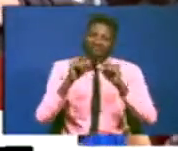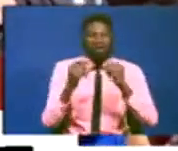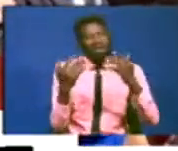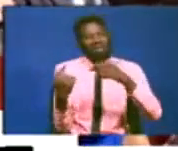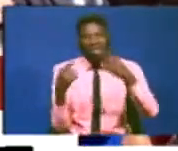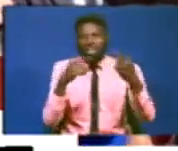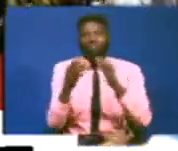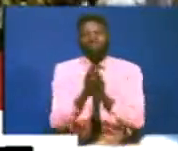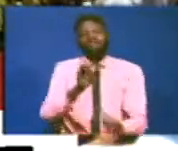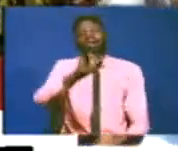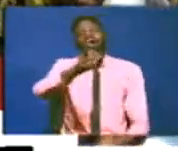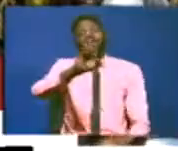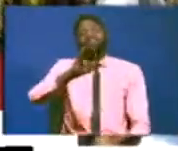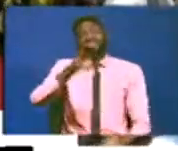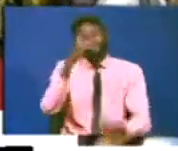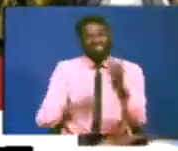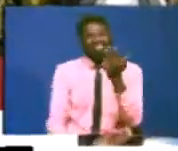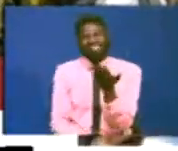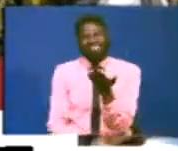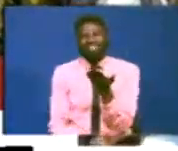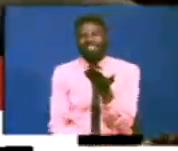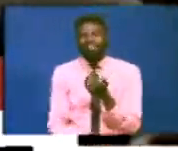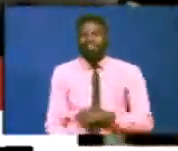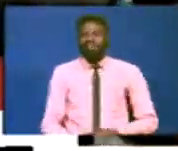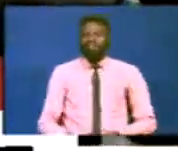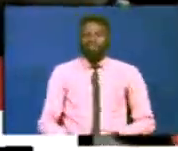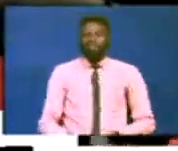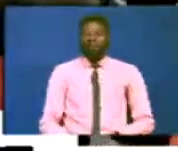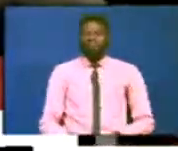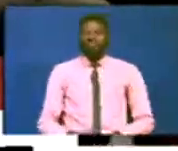Mnagombana na IEBC kitu gani? Na sio kwa Sunday Express.